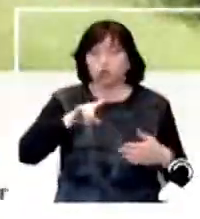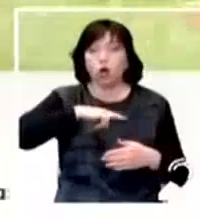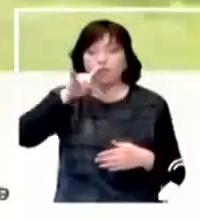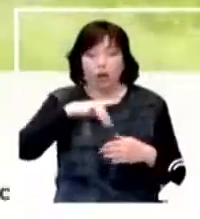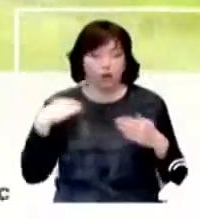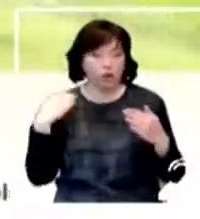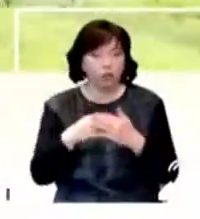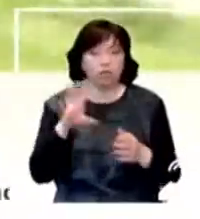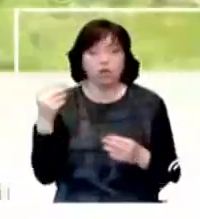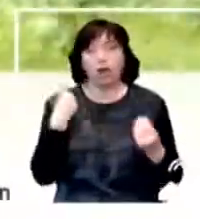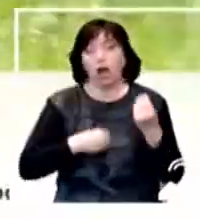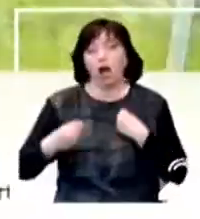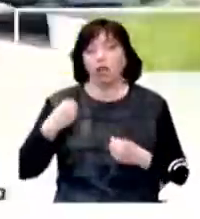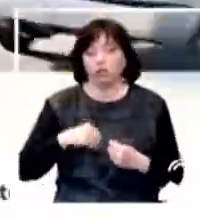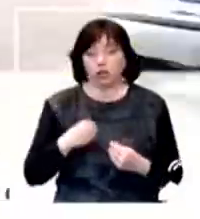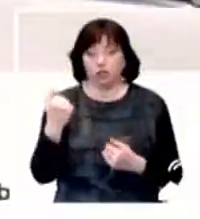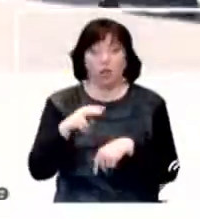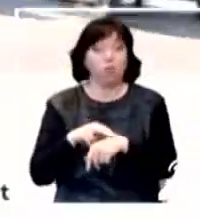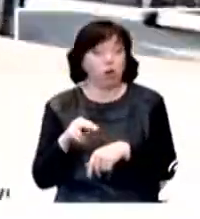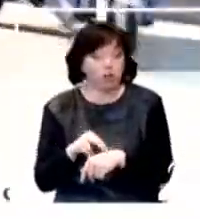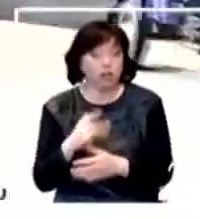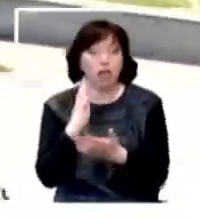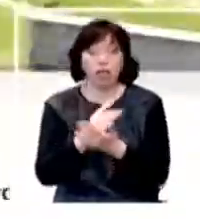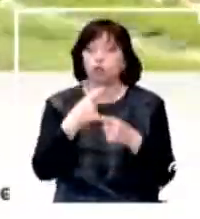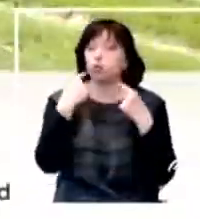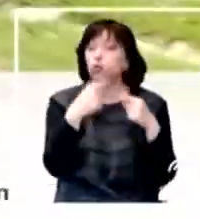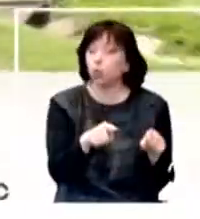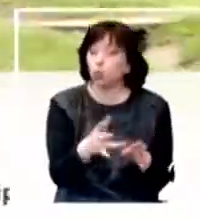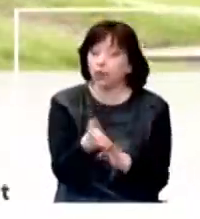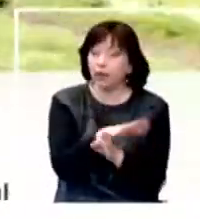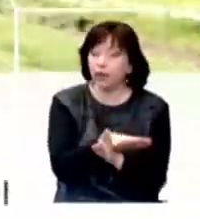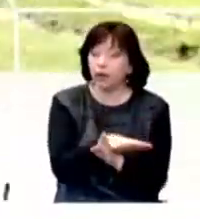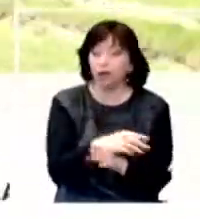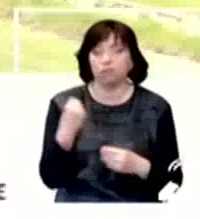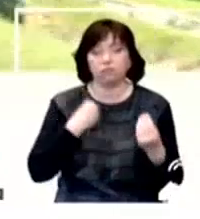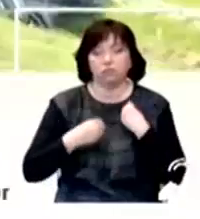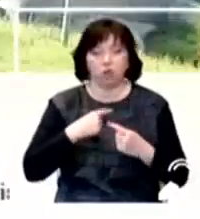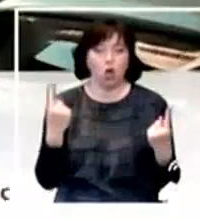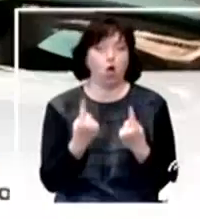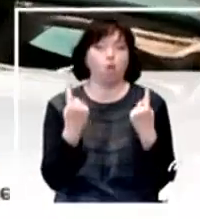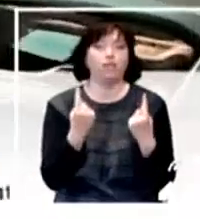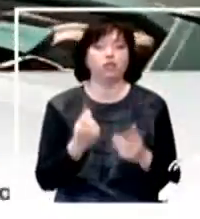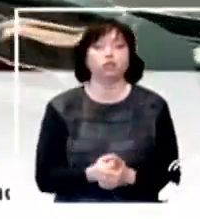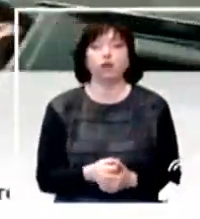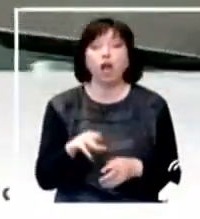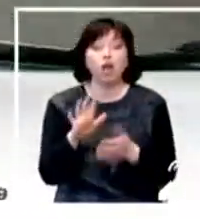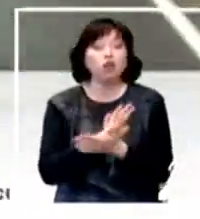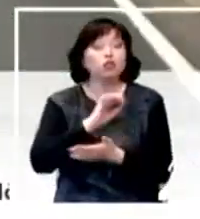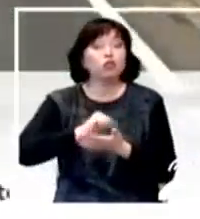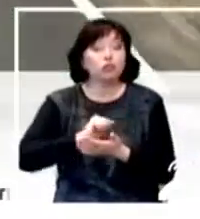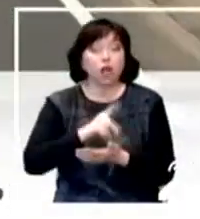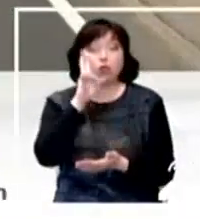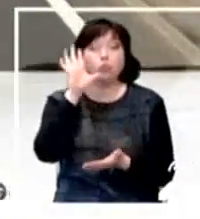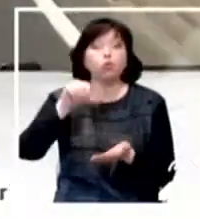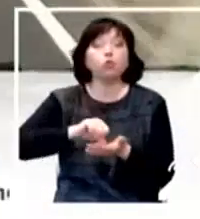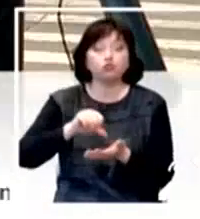ei sunt îmbrăcați în uniforme polițienești, o altă parte sunt în haine civile. Jurnaliștii acreditați la summit